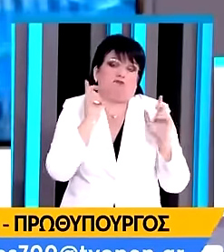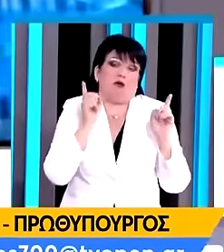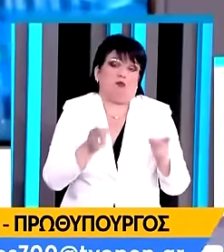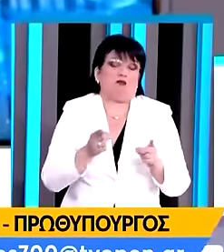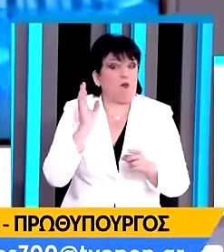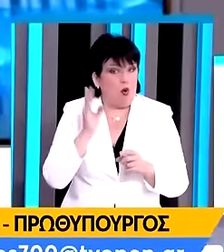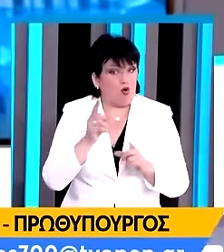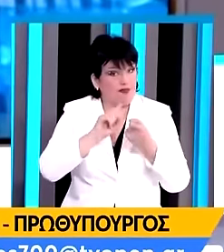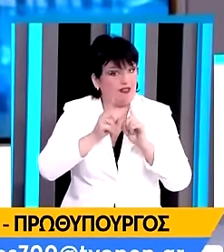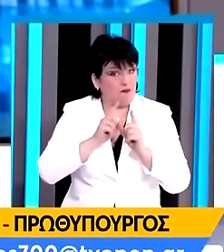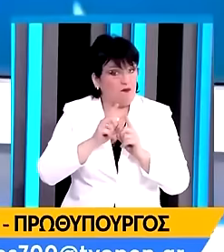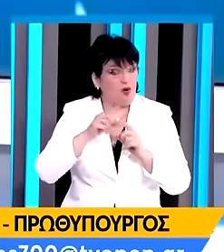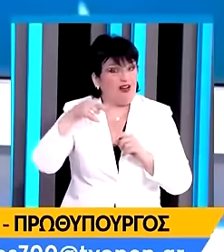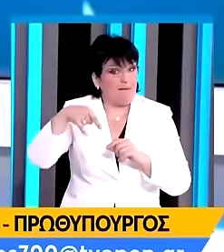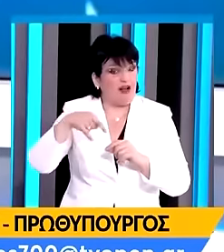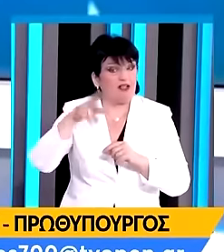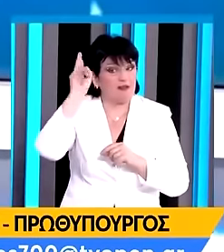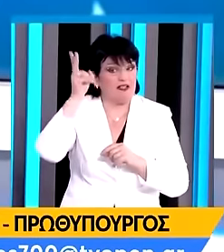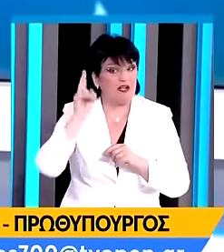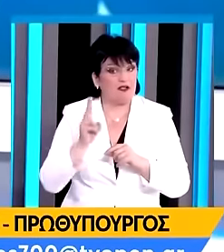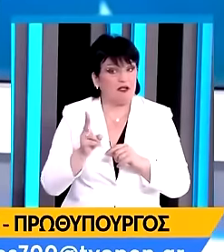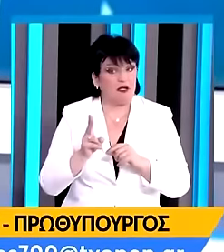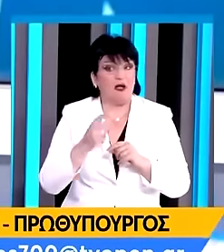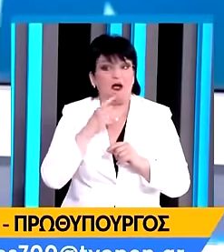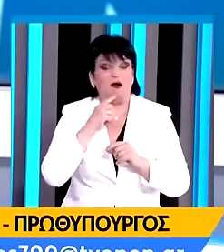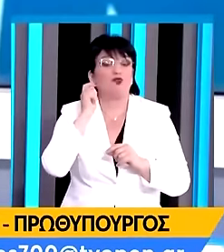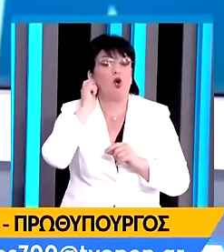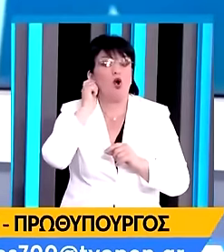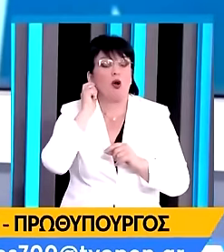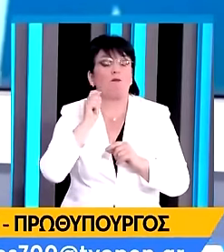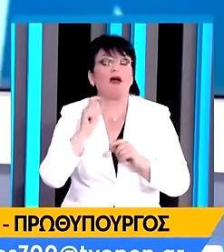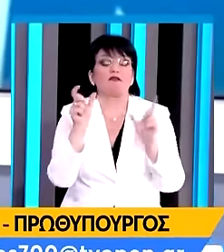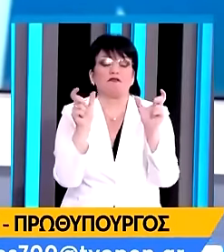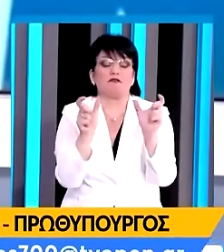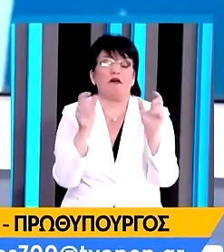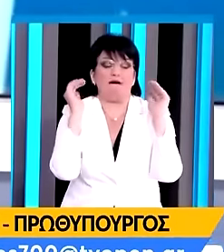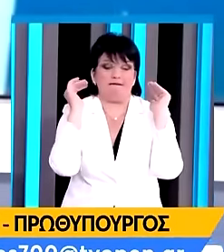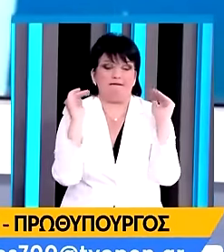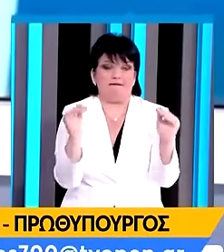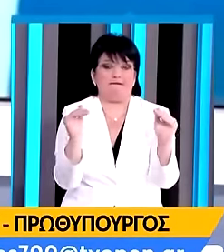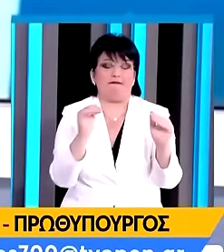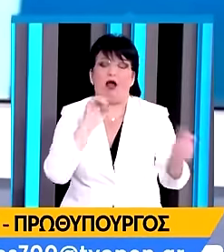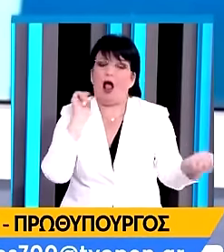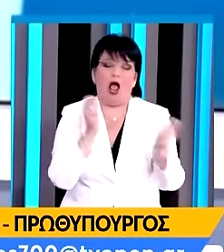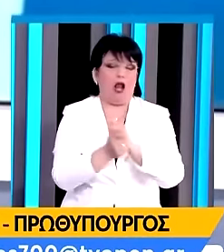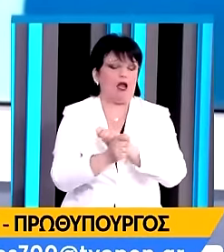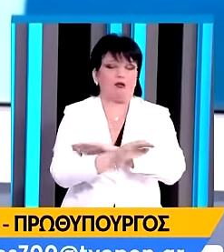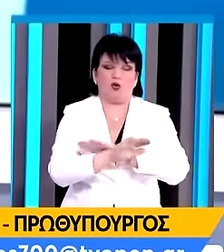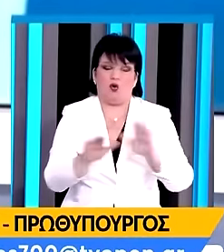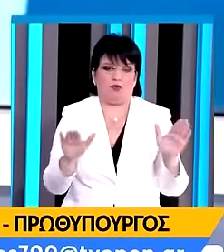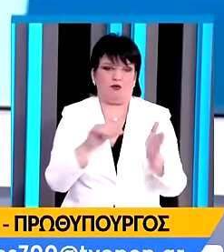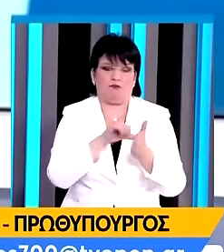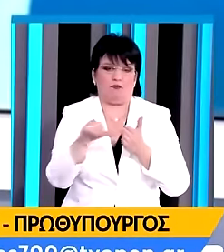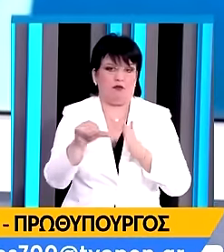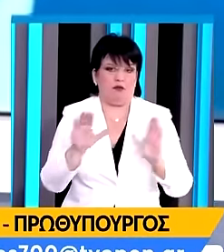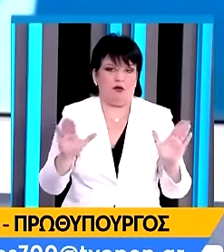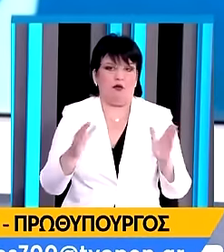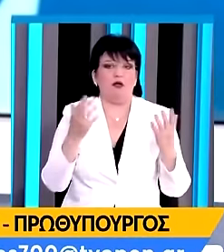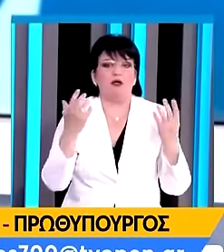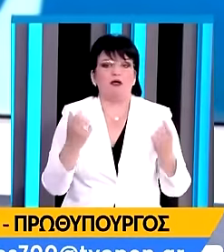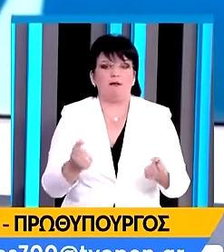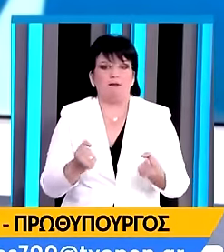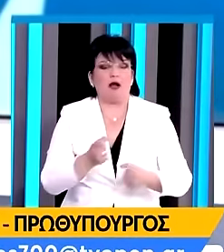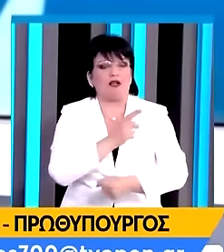συμφωνία. Τα ζητήματα που αφορούν την ονομασία δεν αλλάζουν. Είναι όπως λίγο το άρθρο 110 του Συντάγματος. Άρα υπάρχει